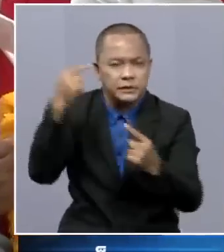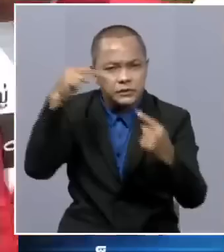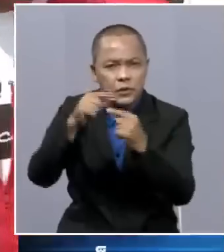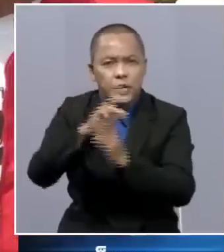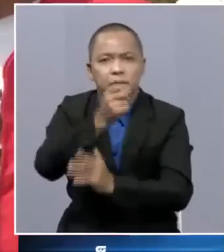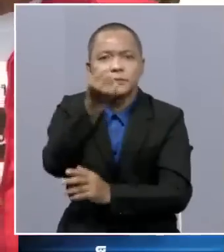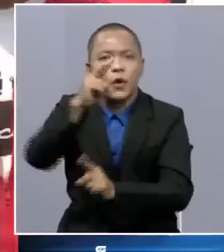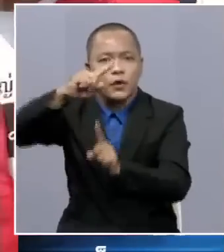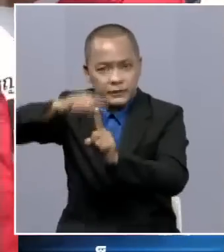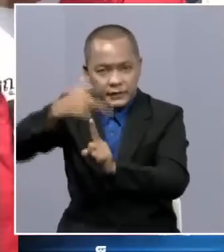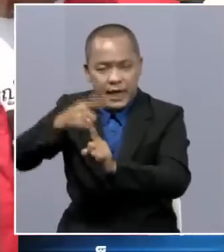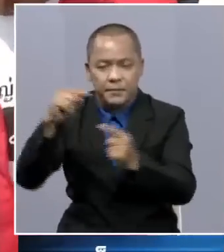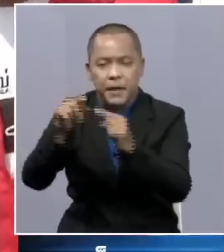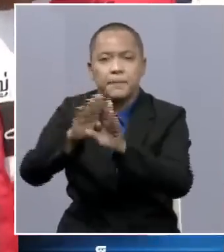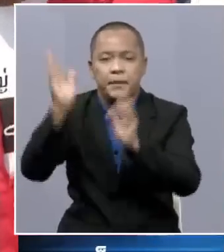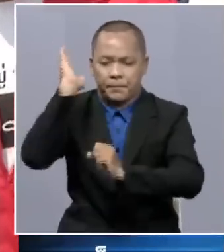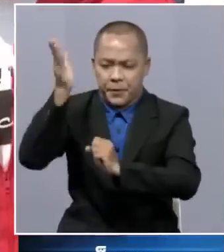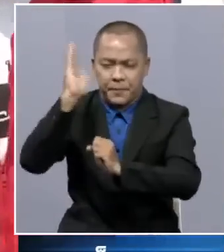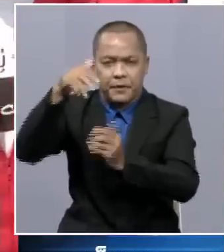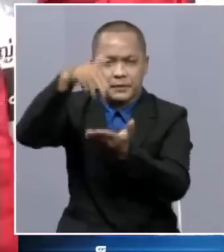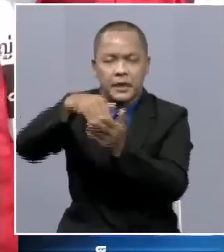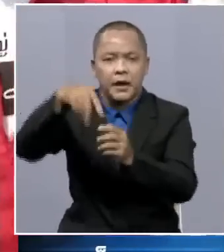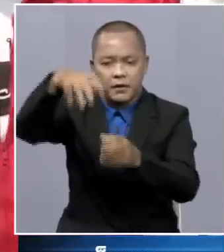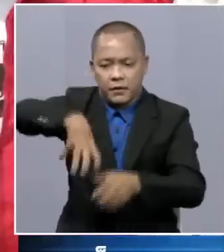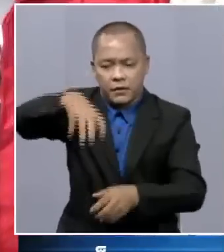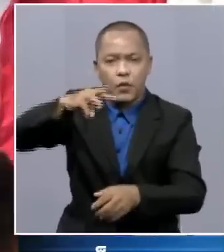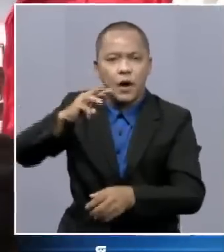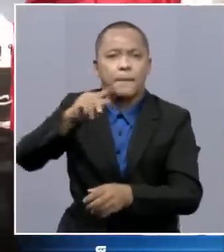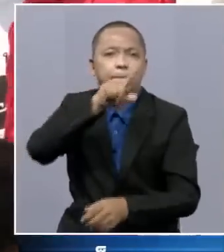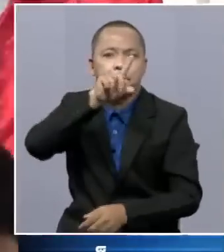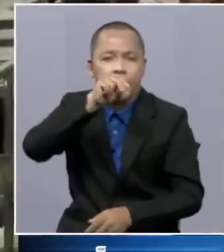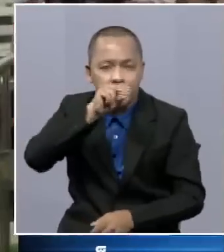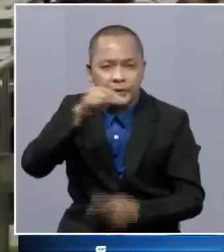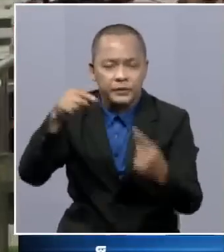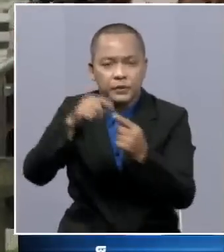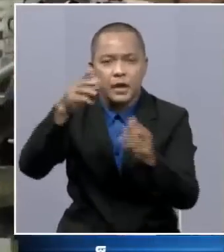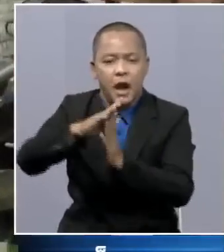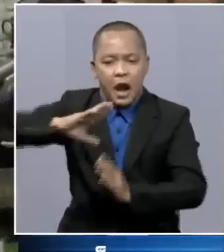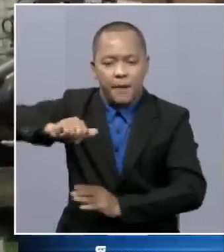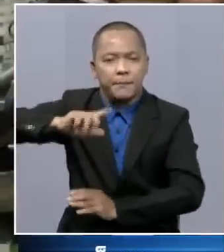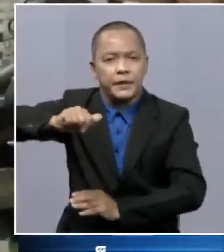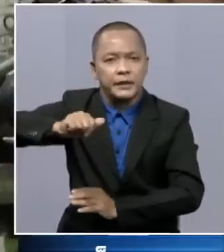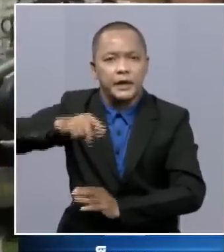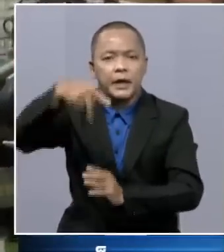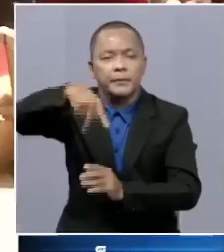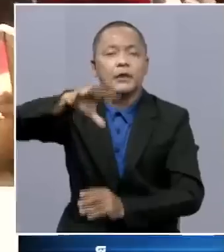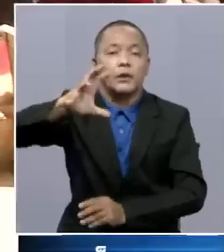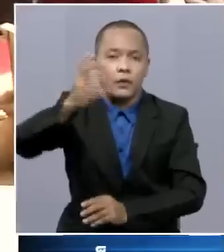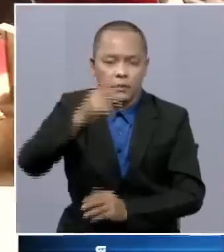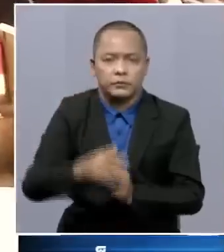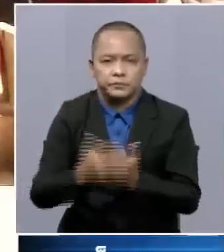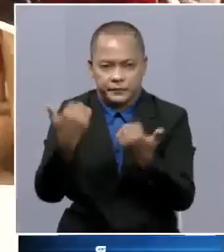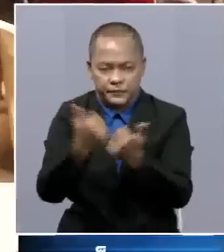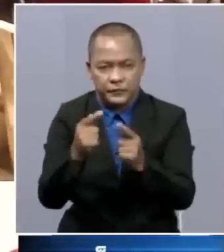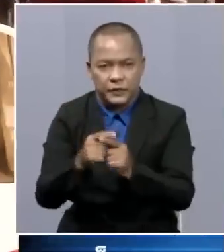นั้นในวันที่12มีนาคมก็จะไปเปิดเวทีปราศัยที่อาคารวังเป็ดร่วมใจพื้นที่ของอำเภอบางระกำจังหวัดพิษณุโลกนะคะ